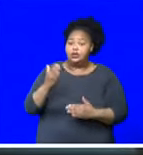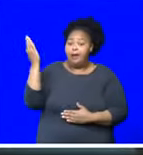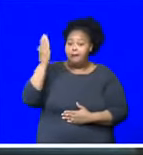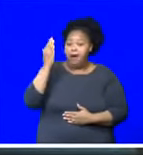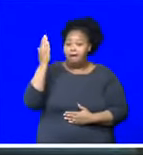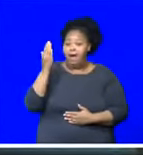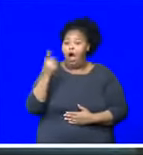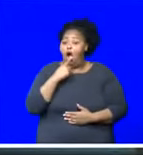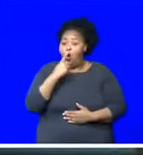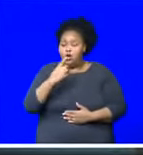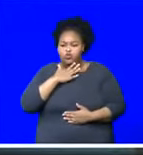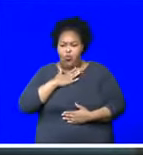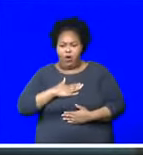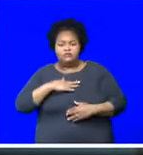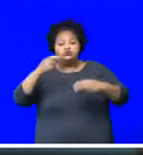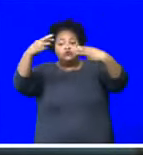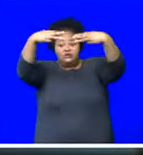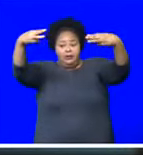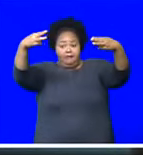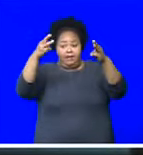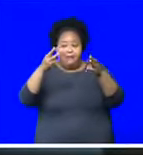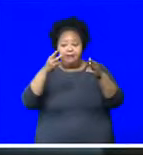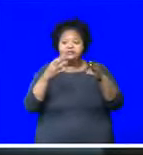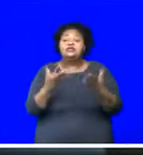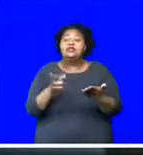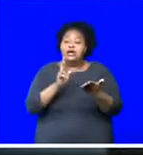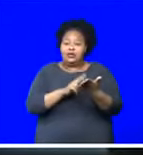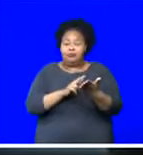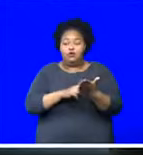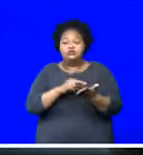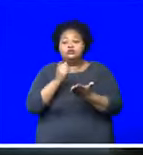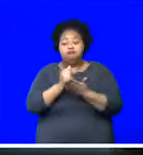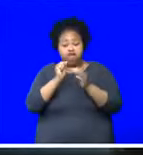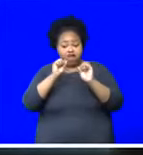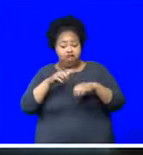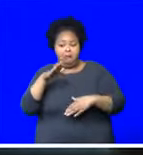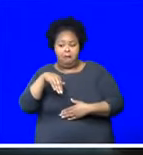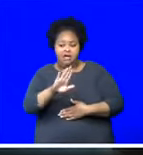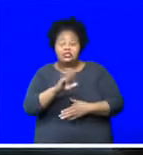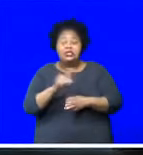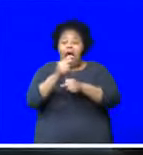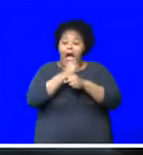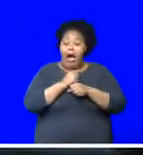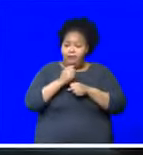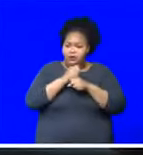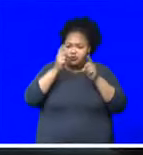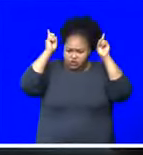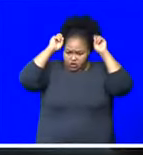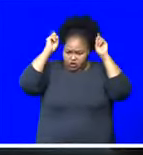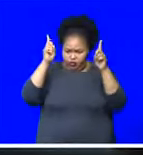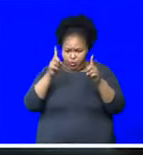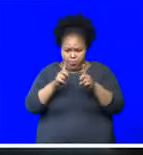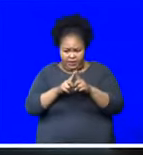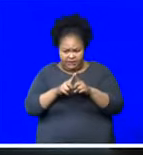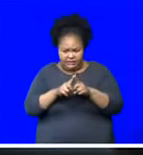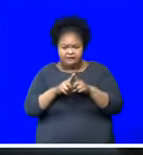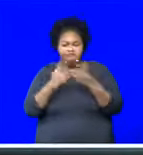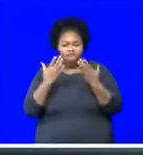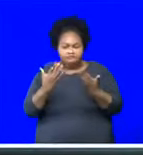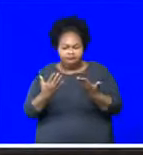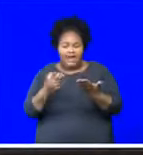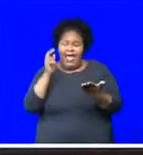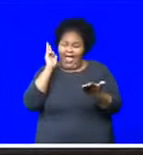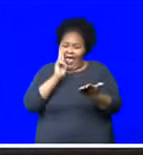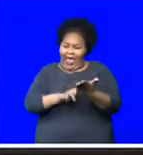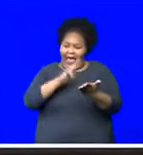lebeyifuna indlu yemukele umbiko ngale nyuvesi. Lombiko wenzaba yokuthi le nyuvesi solo ayiniketwa